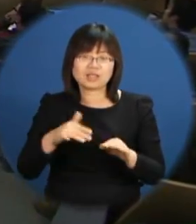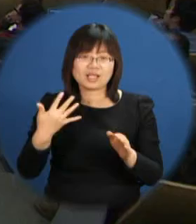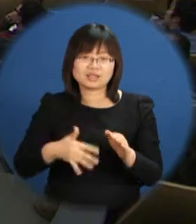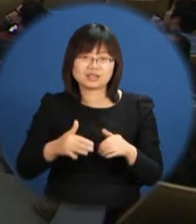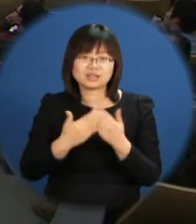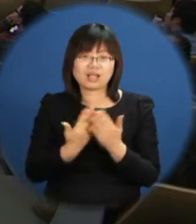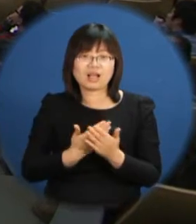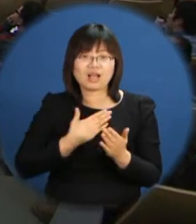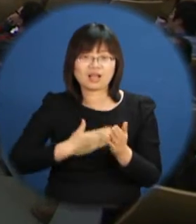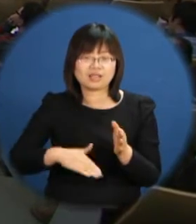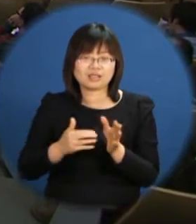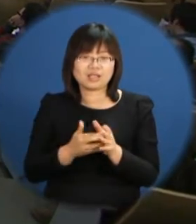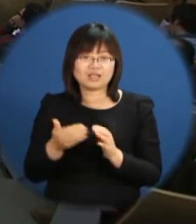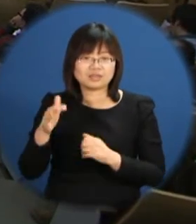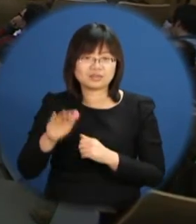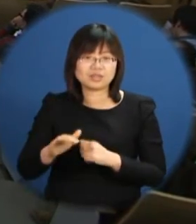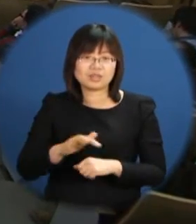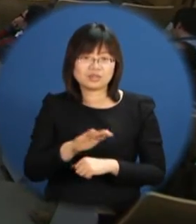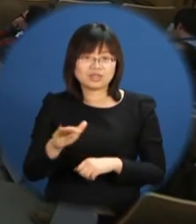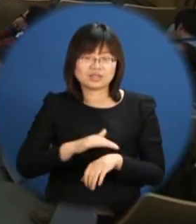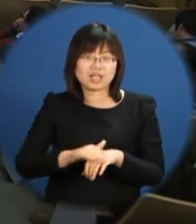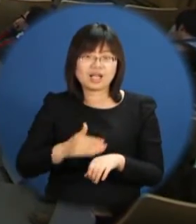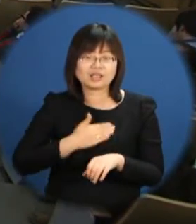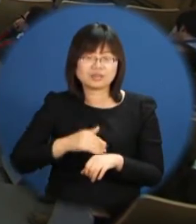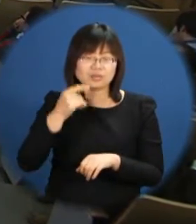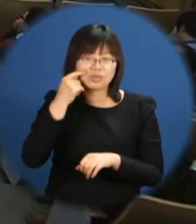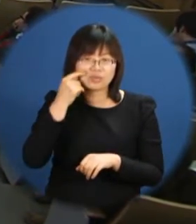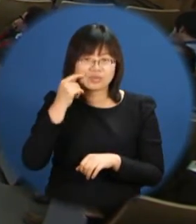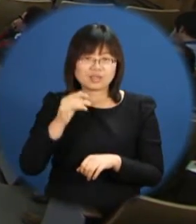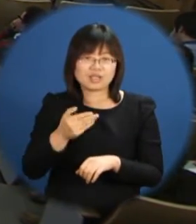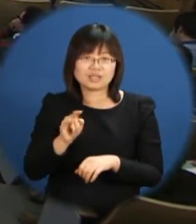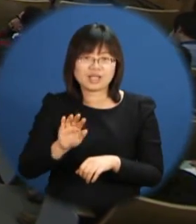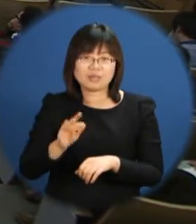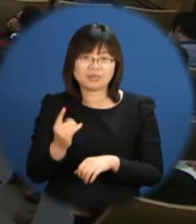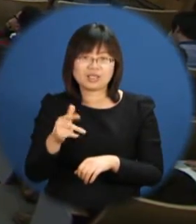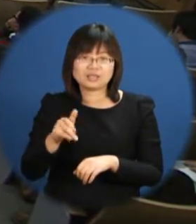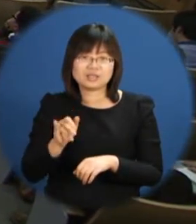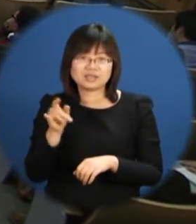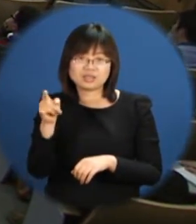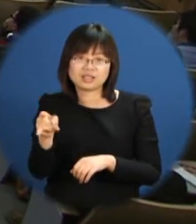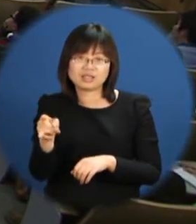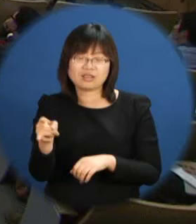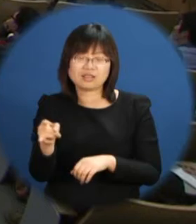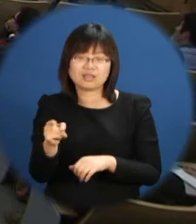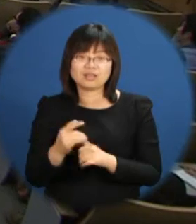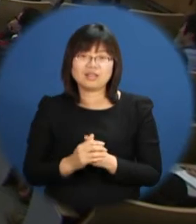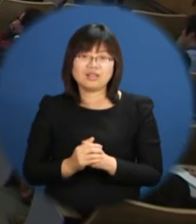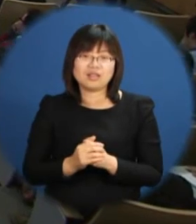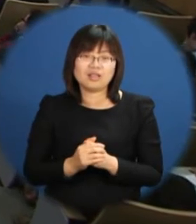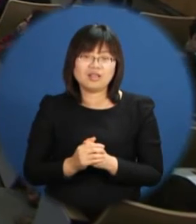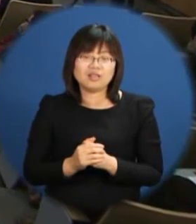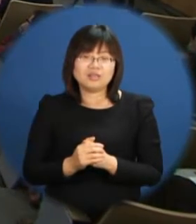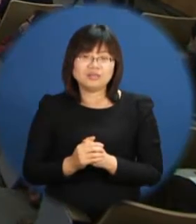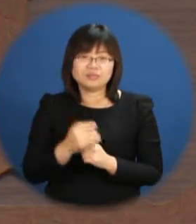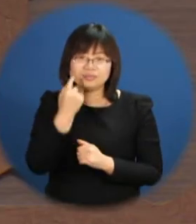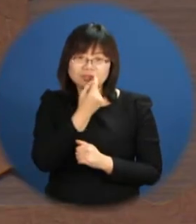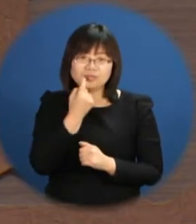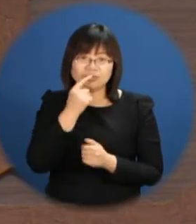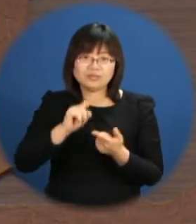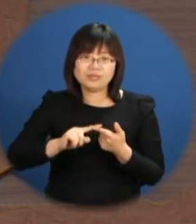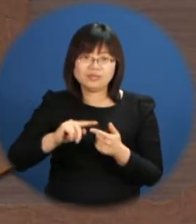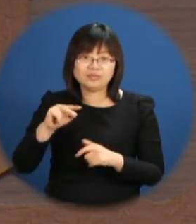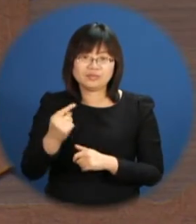있습니다 근데 우리가 잘 알지 못하는 것은 라 바지에 어 이론에도